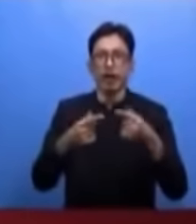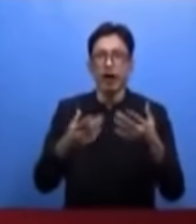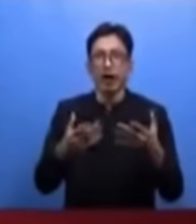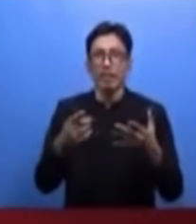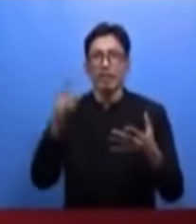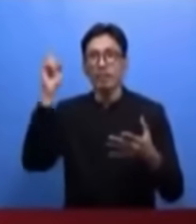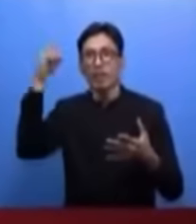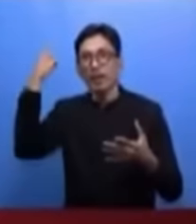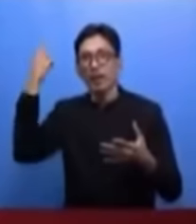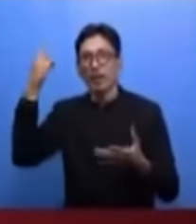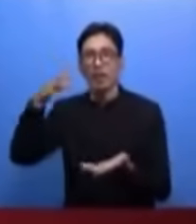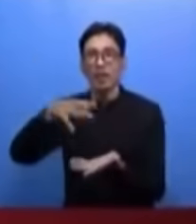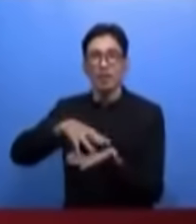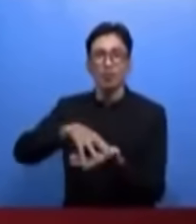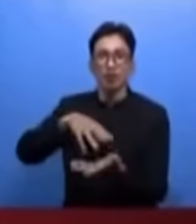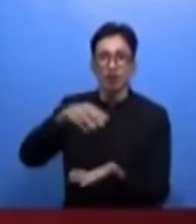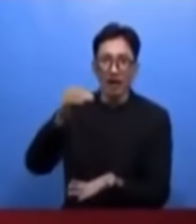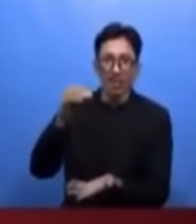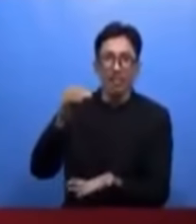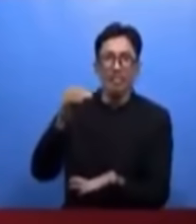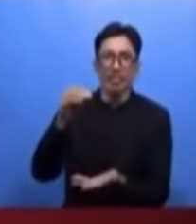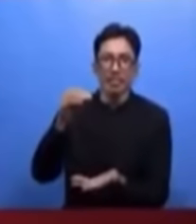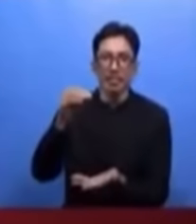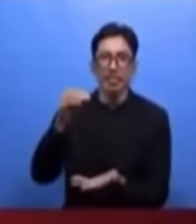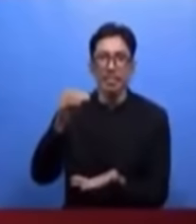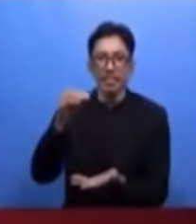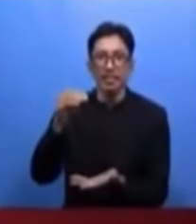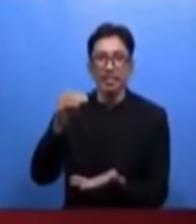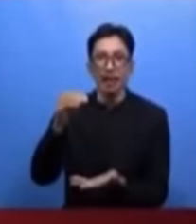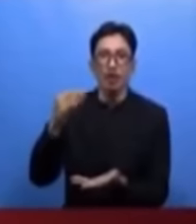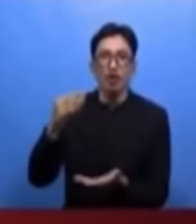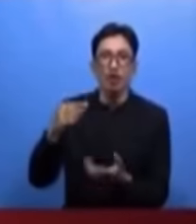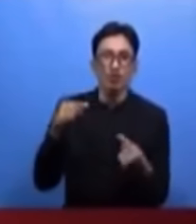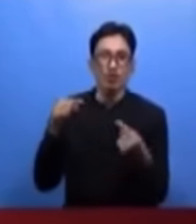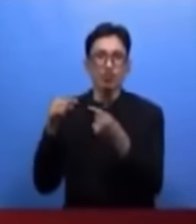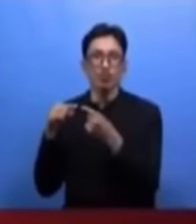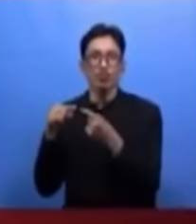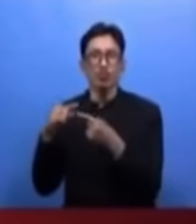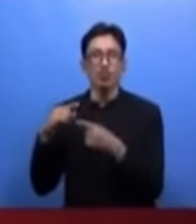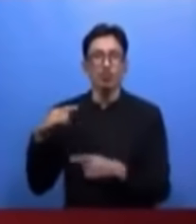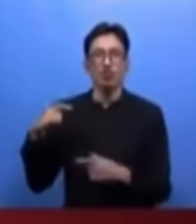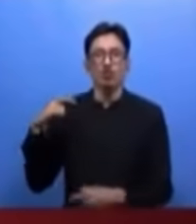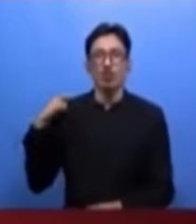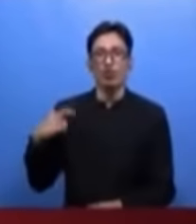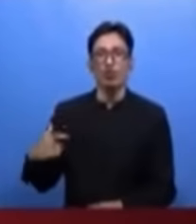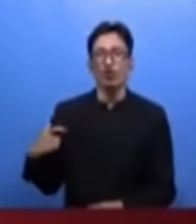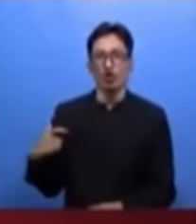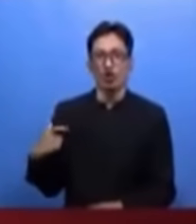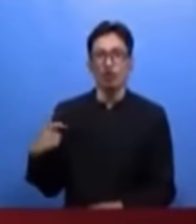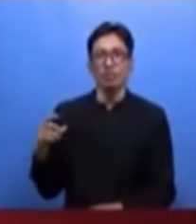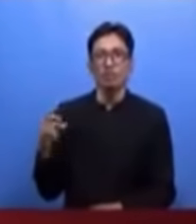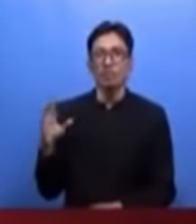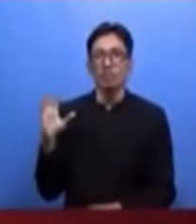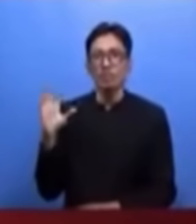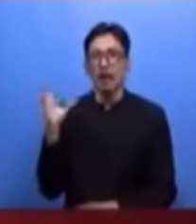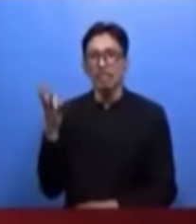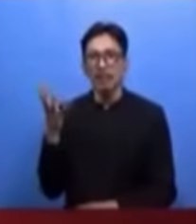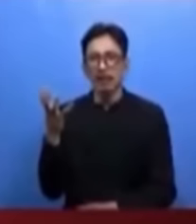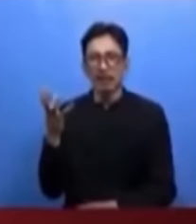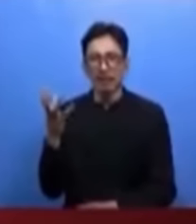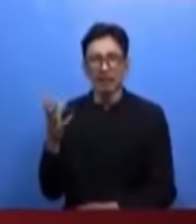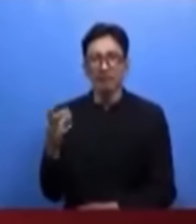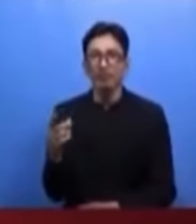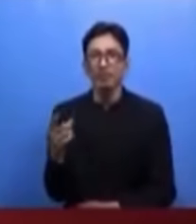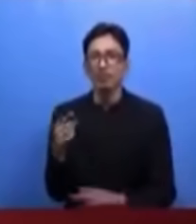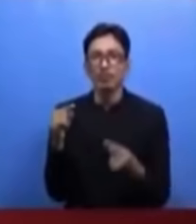pemerintah pusat dengan Gubernur Banten, Pemprov Banten, dan juga hubungan